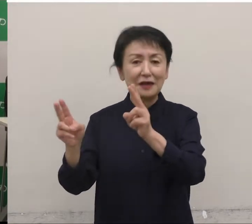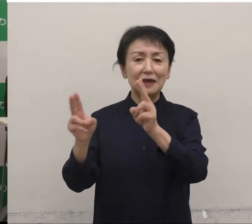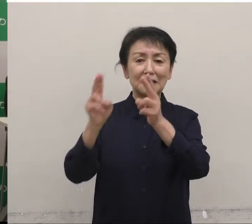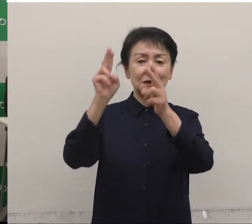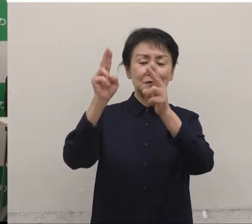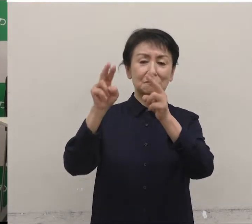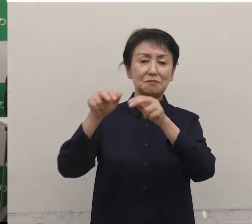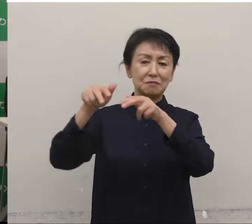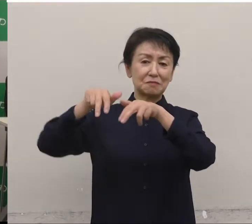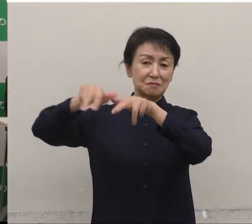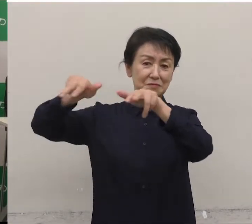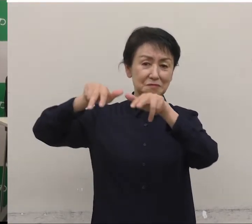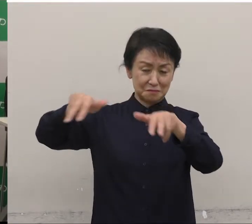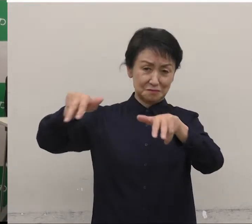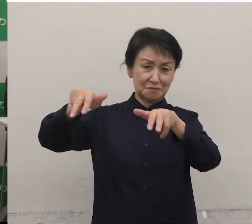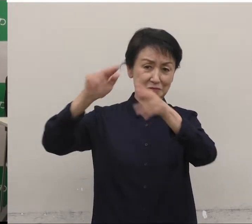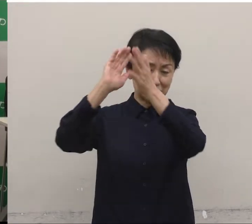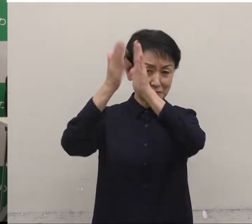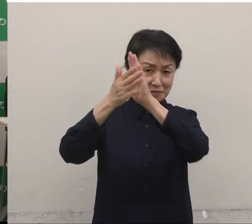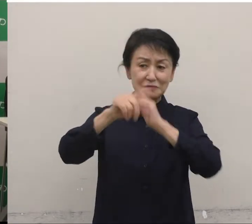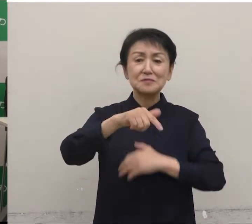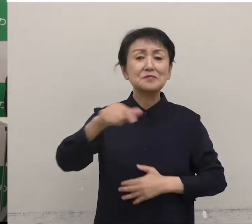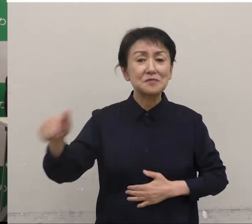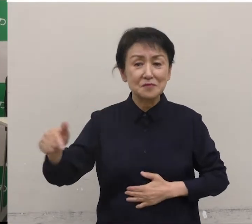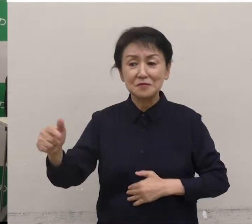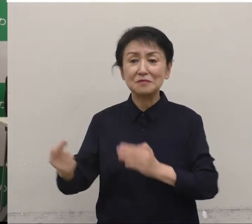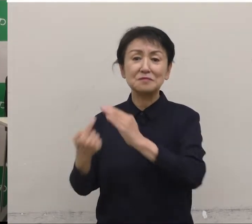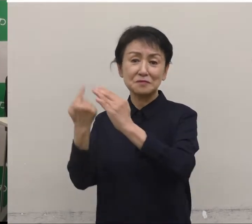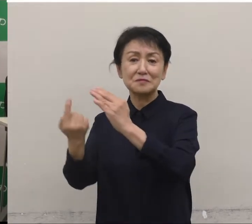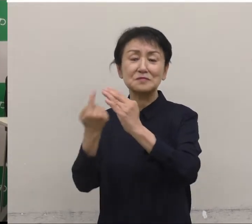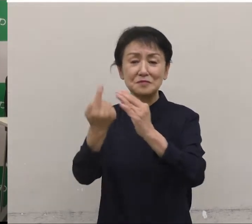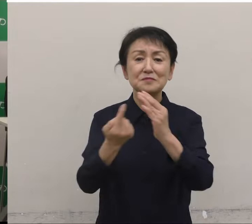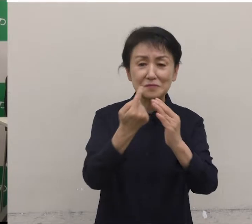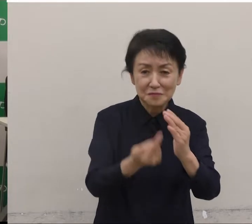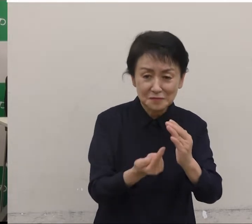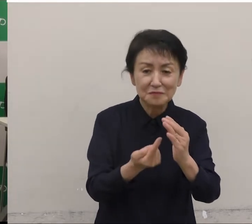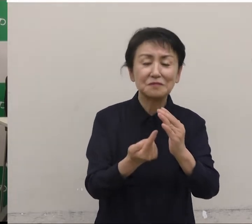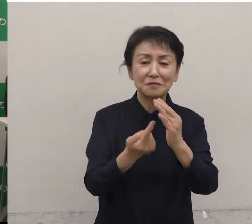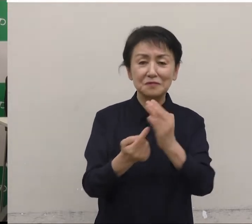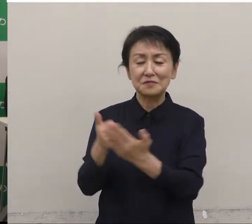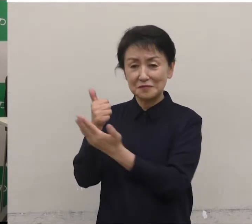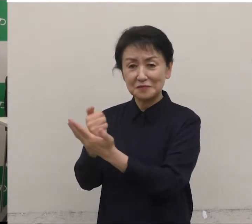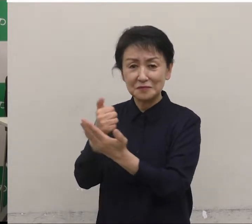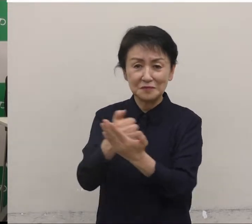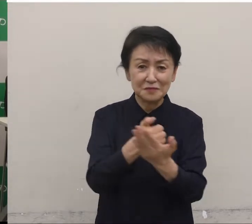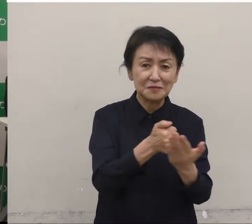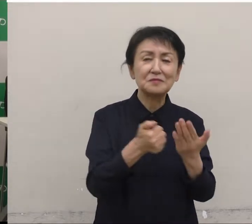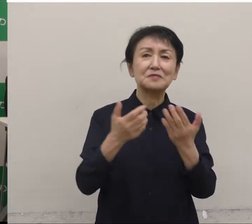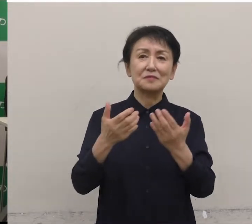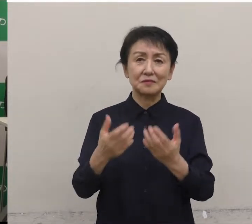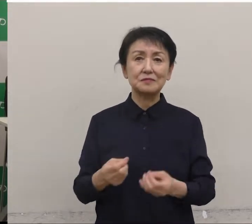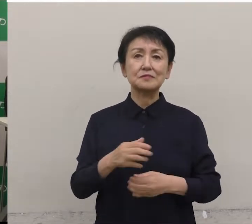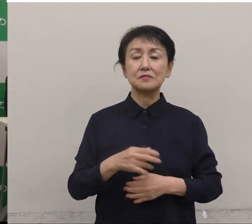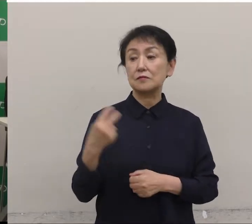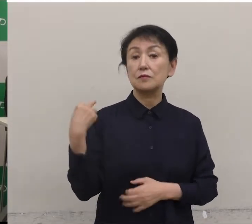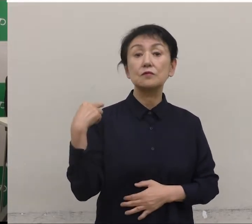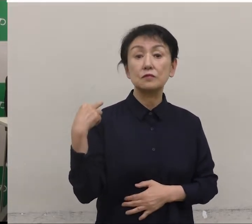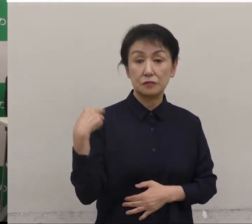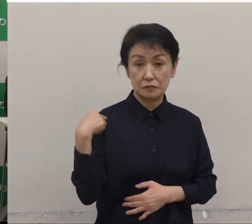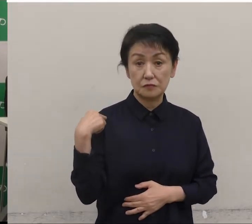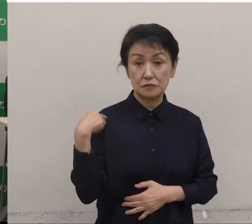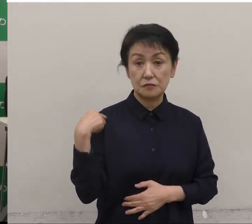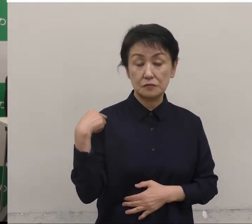報の交換ということで行ってまいりました。おとといになりますけれども、